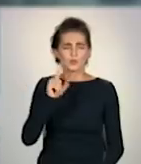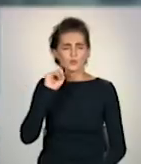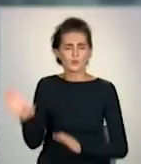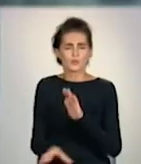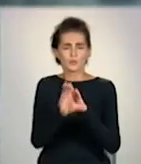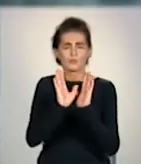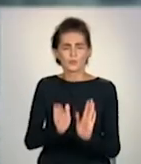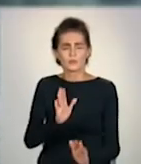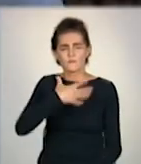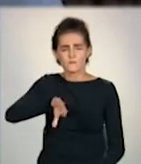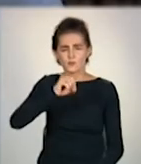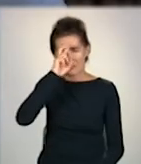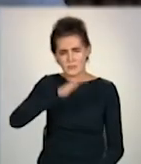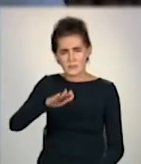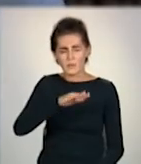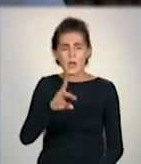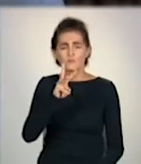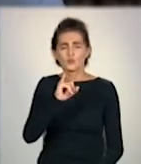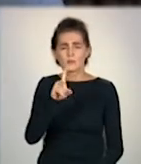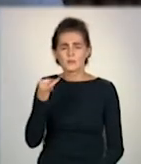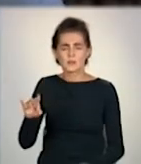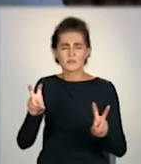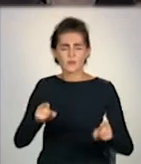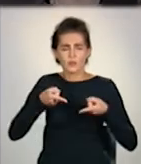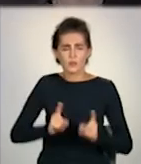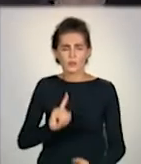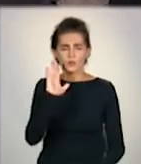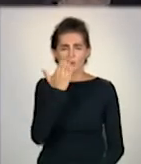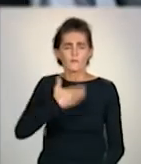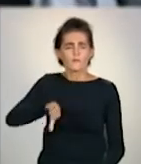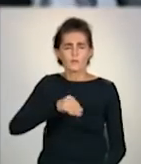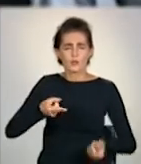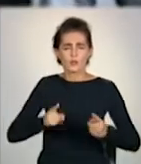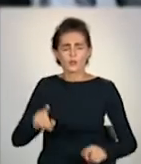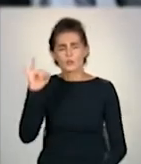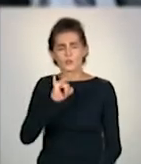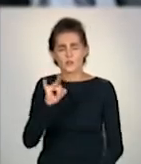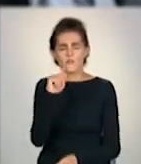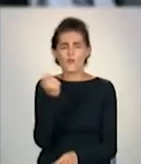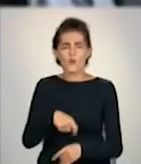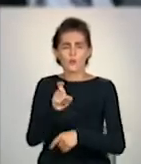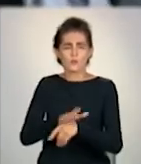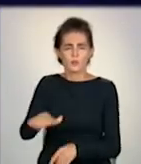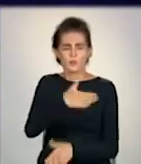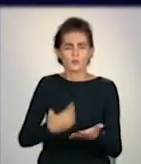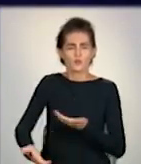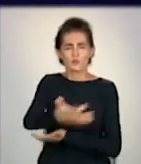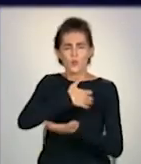країна. Музей «Голоси мирних» – це джерело правдивих сповідей про війну на Донбасі. На сьогодні їх зібрано